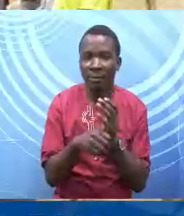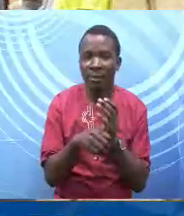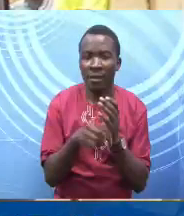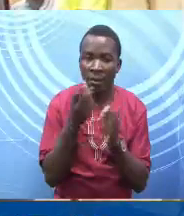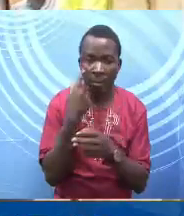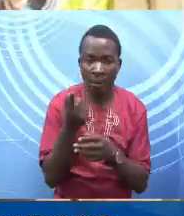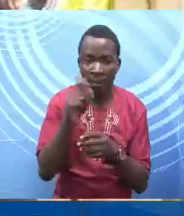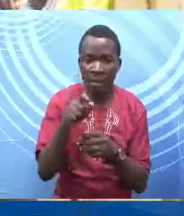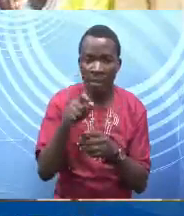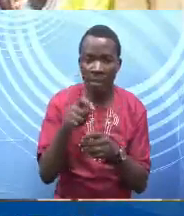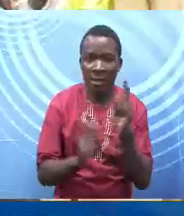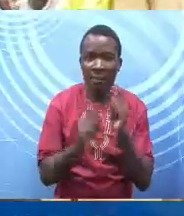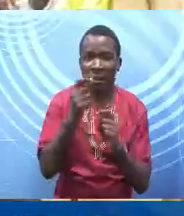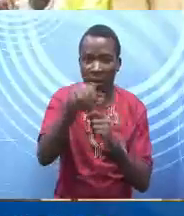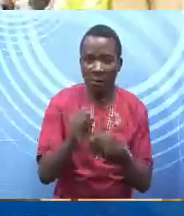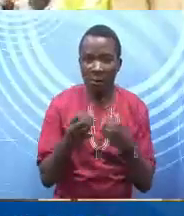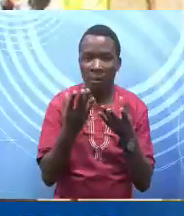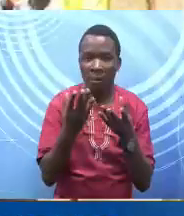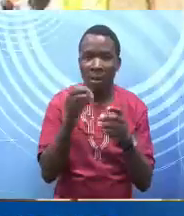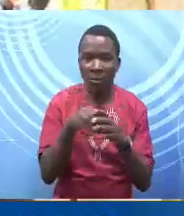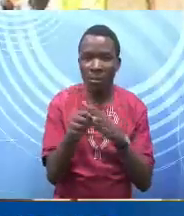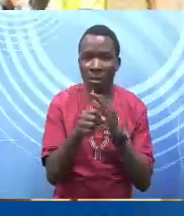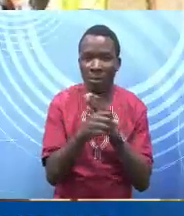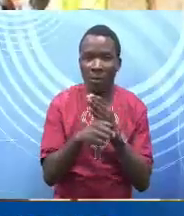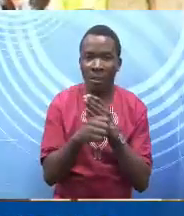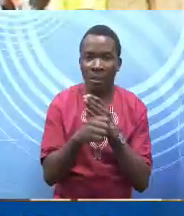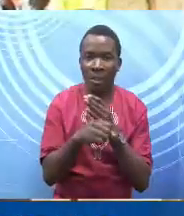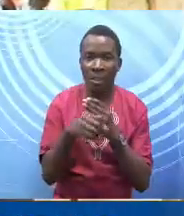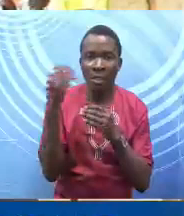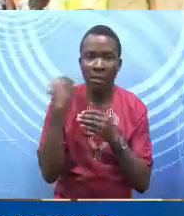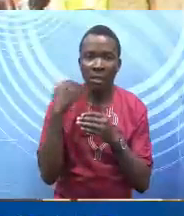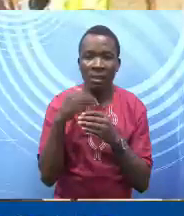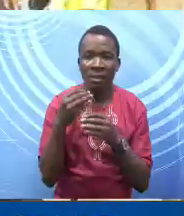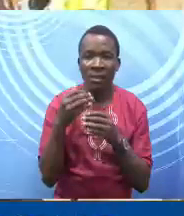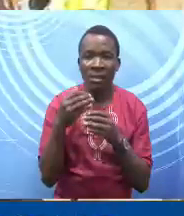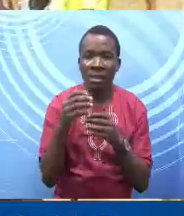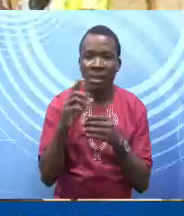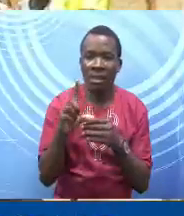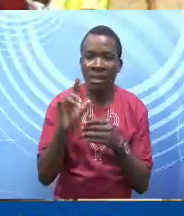amata nabo rero twahaye nko mu murenge wa gisozi ni litiro